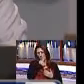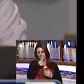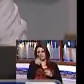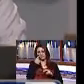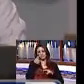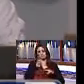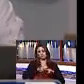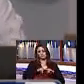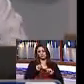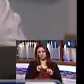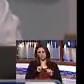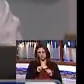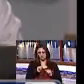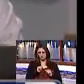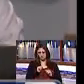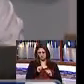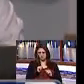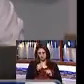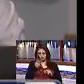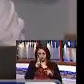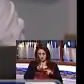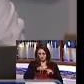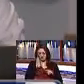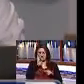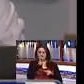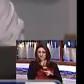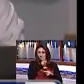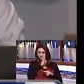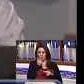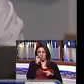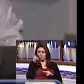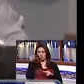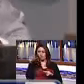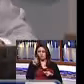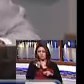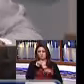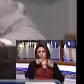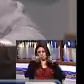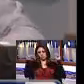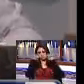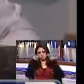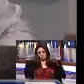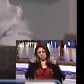جديد ايضا مكان الايميل اللي تم الهاك عليه نشوف نشره احوال